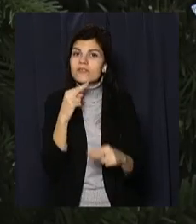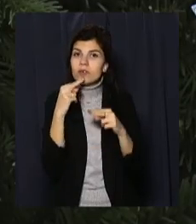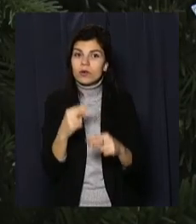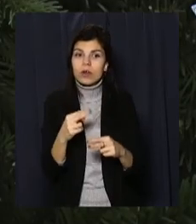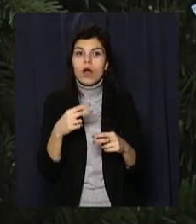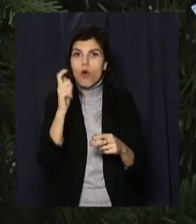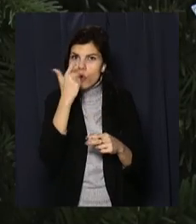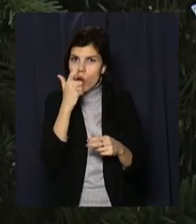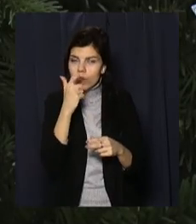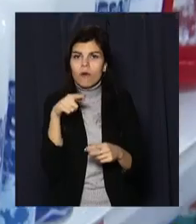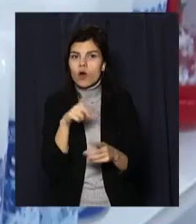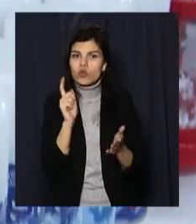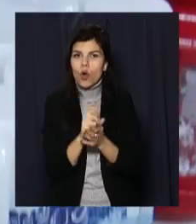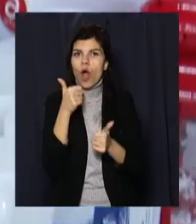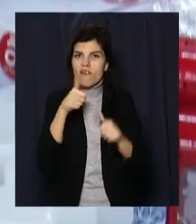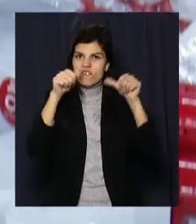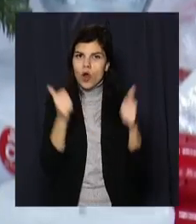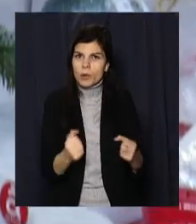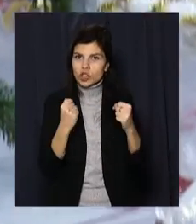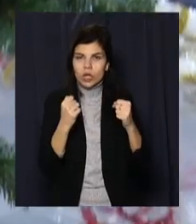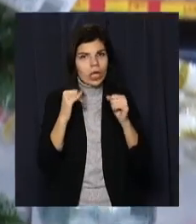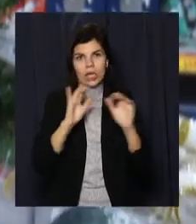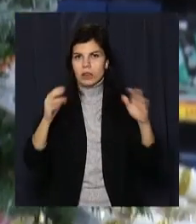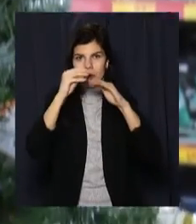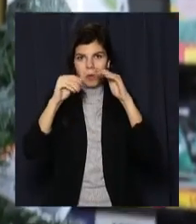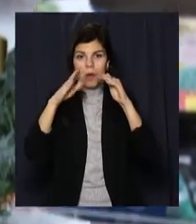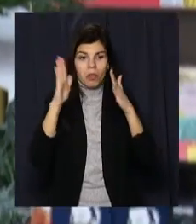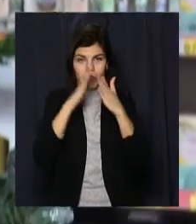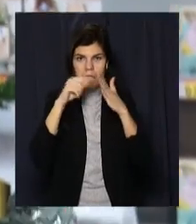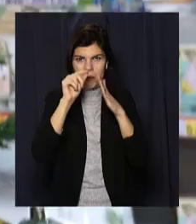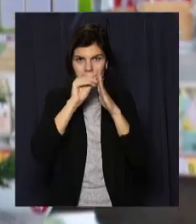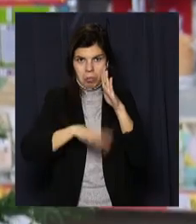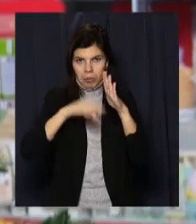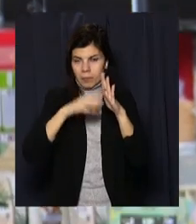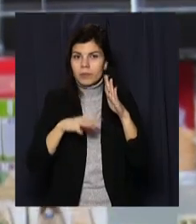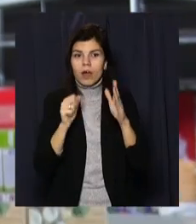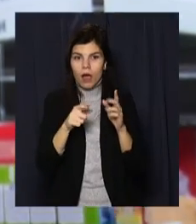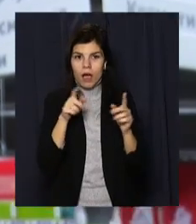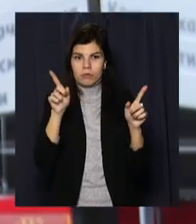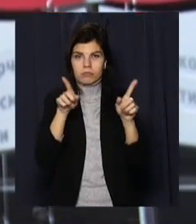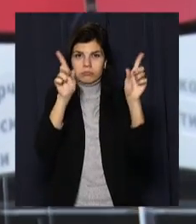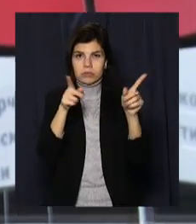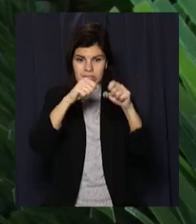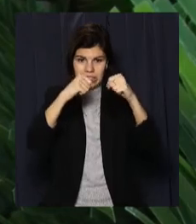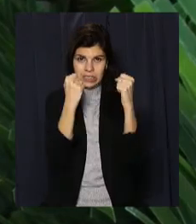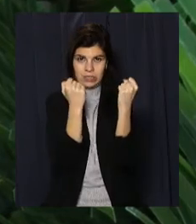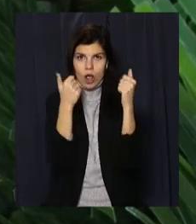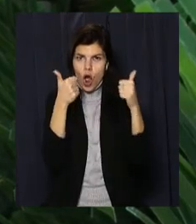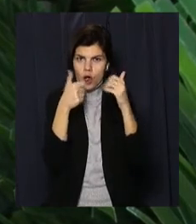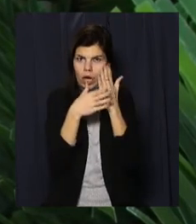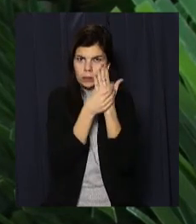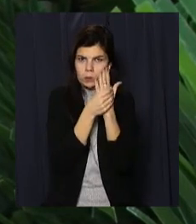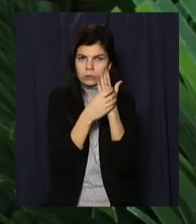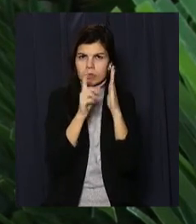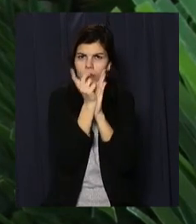на голки. Вони мають добре тримати форму та не обсипатися при дотику. А гілочки повинні надійно кріпитися до стовбура, при цьому